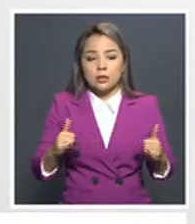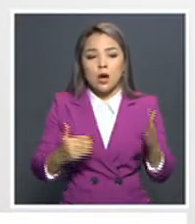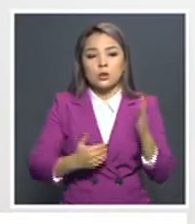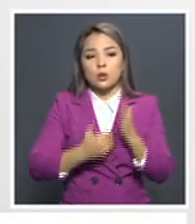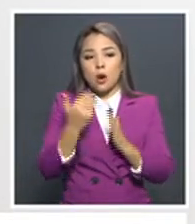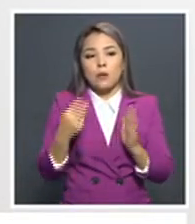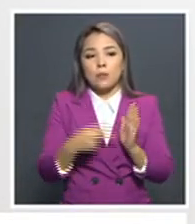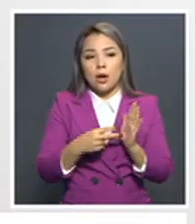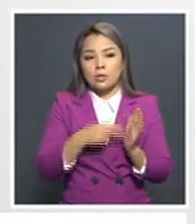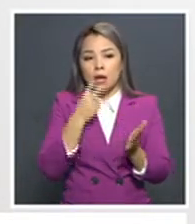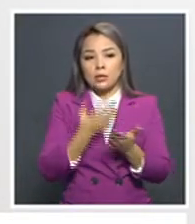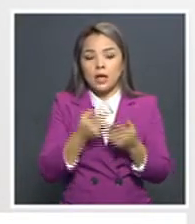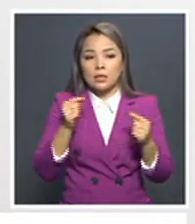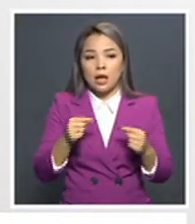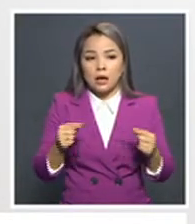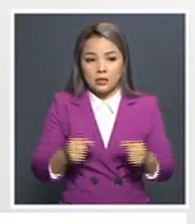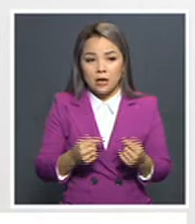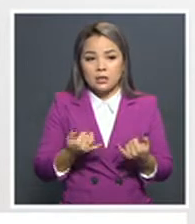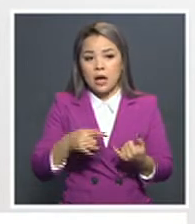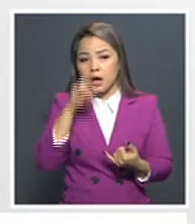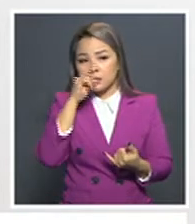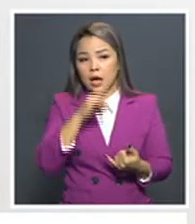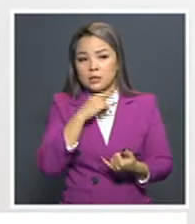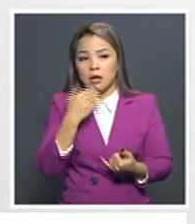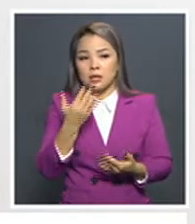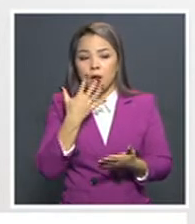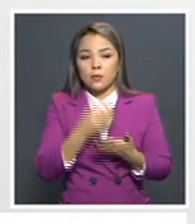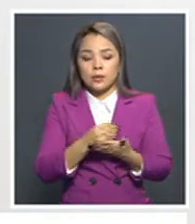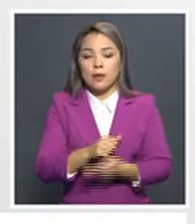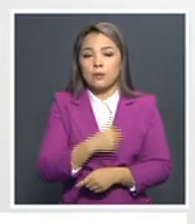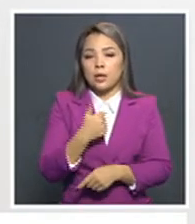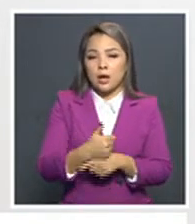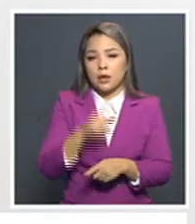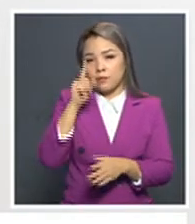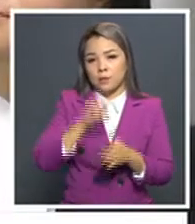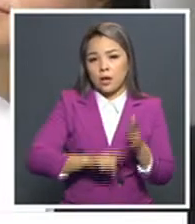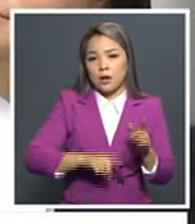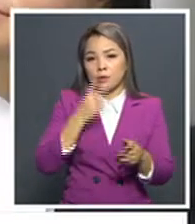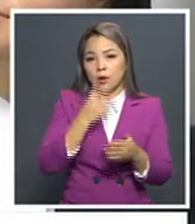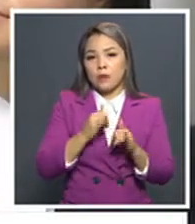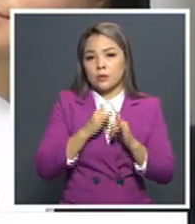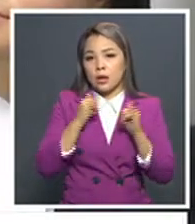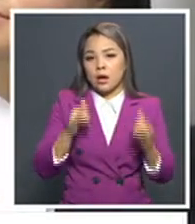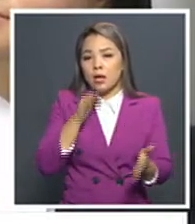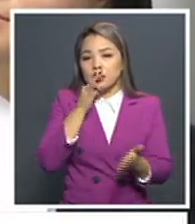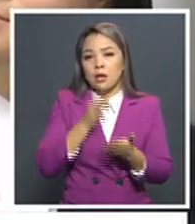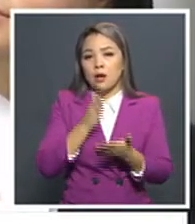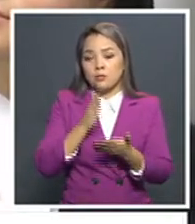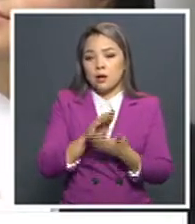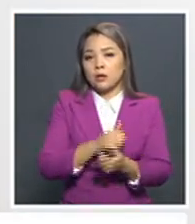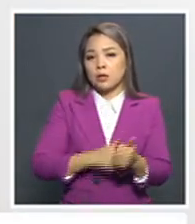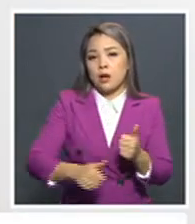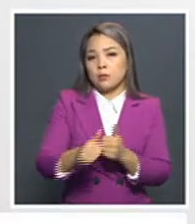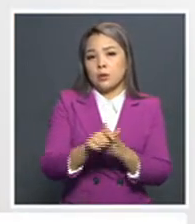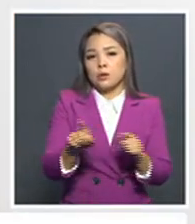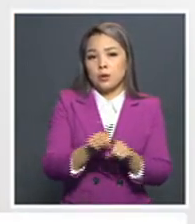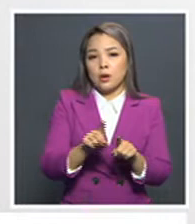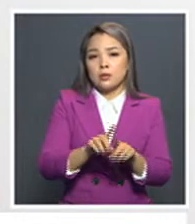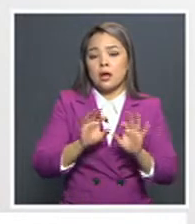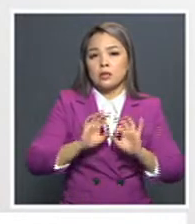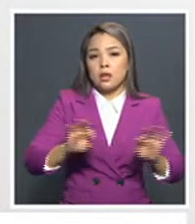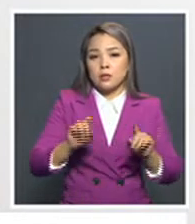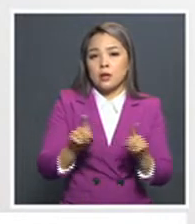бағаға лайық. Біз соңғы уақытта Қазақстанда билік пен бұқараның арасындағы сенімнің артқанын байқадық. Көшбасшылар мен қарапайым халықтың